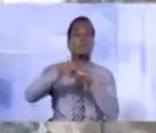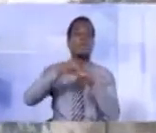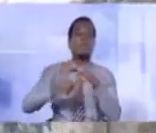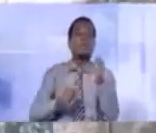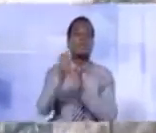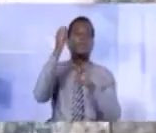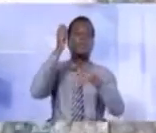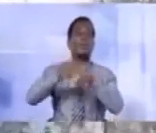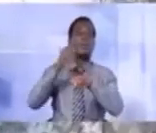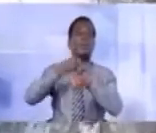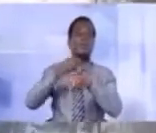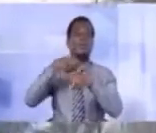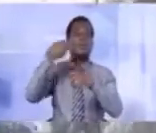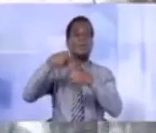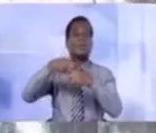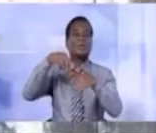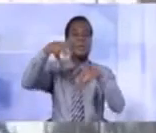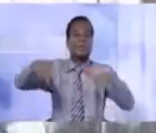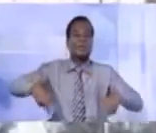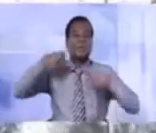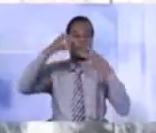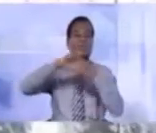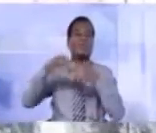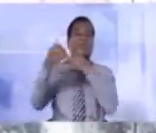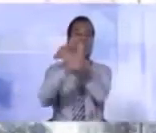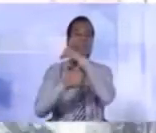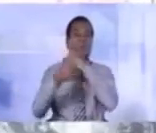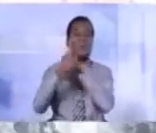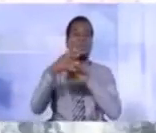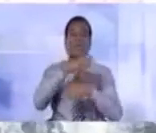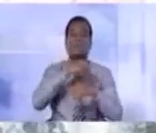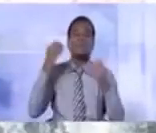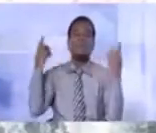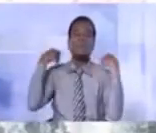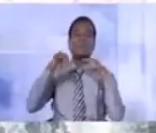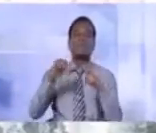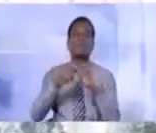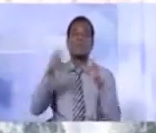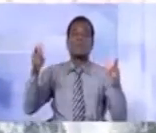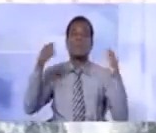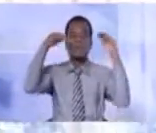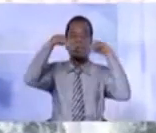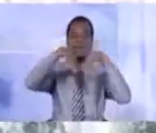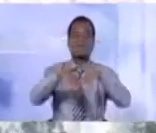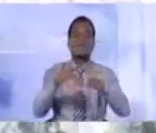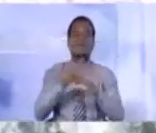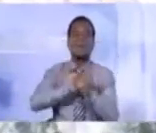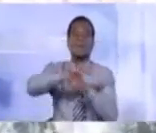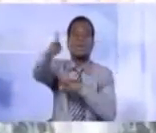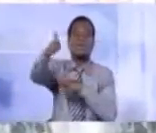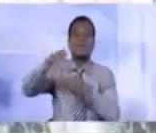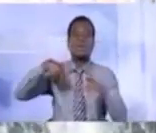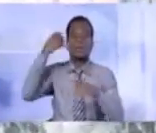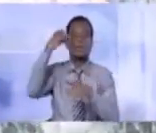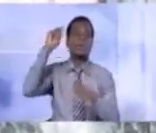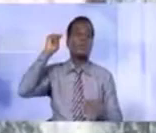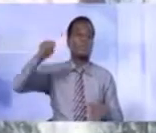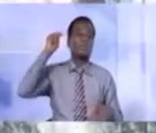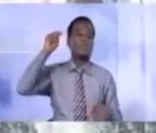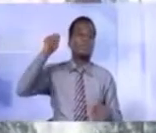de la vie de notre pays et pendant la grande crise qu'elle a traversée nous en sommes tous témoins